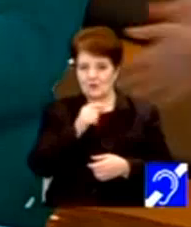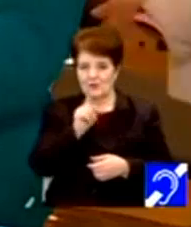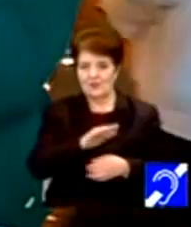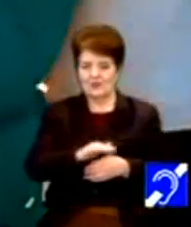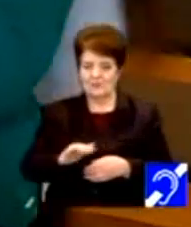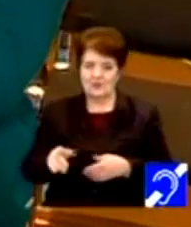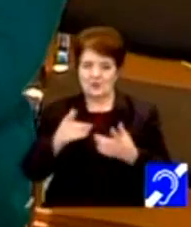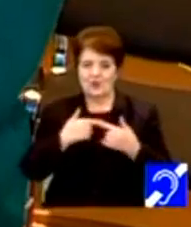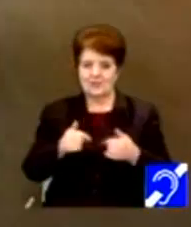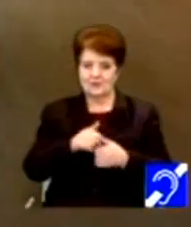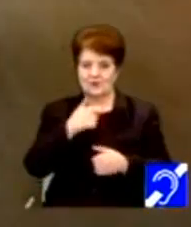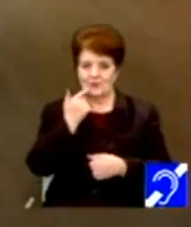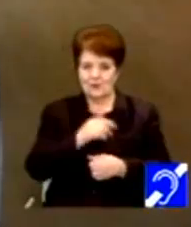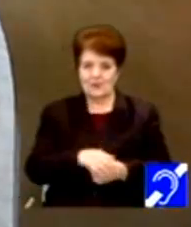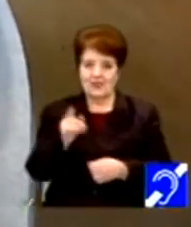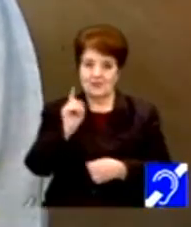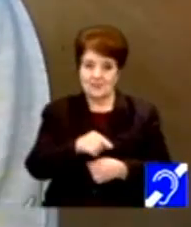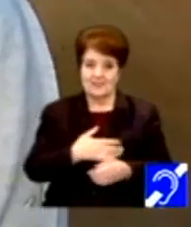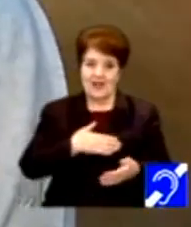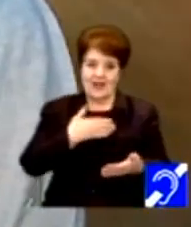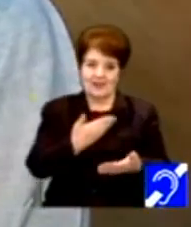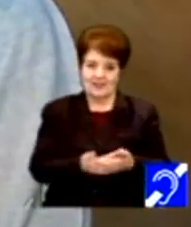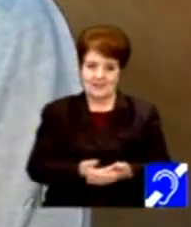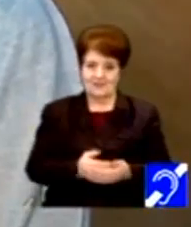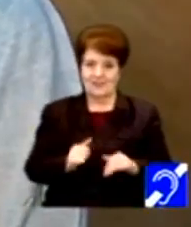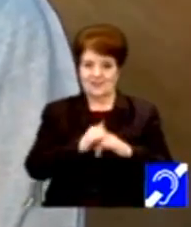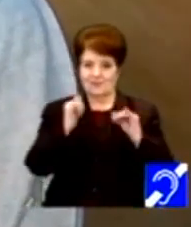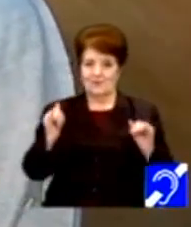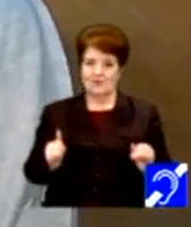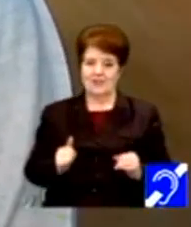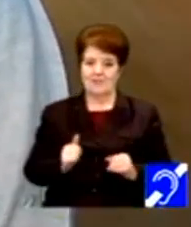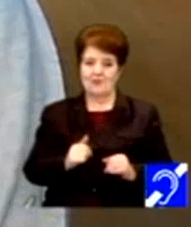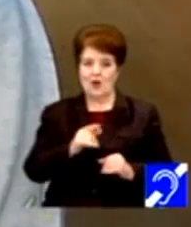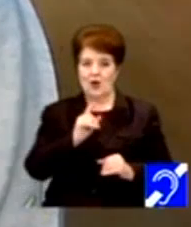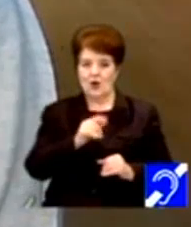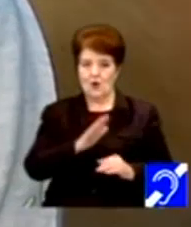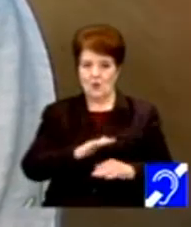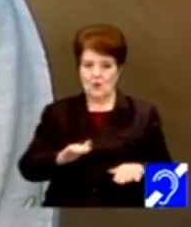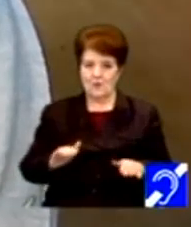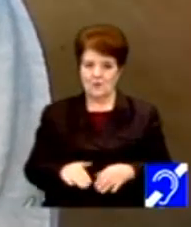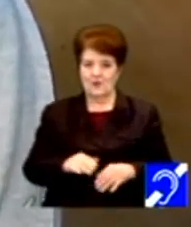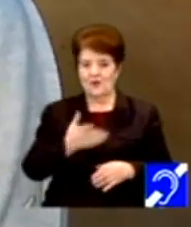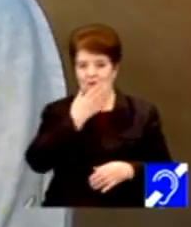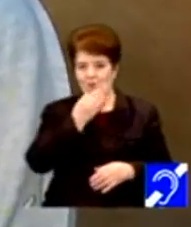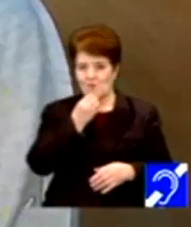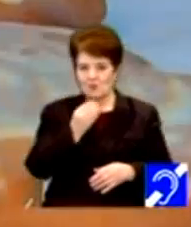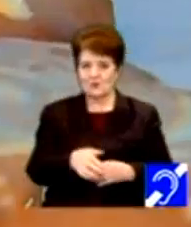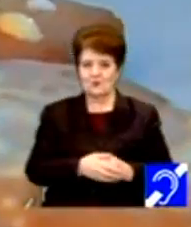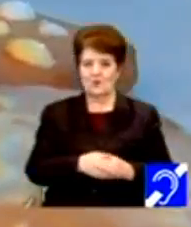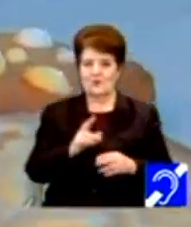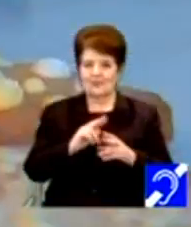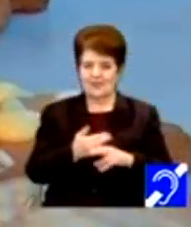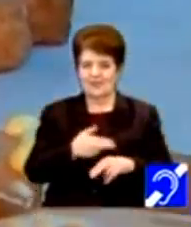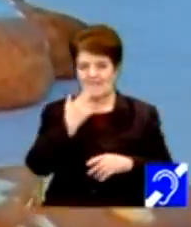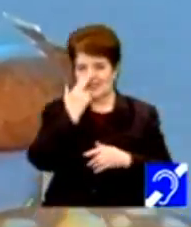mici, spun organizatorii. Prin această activitate vrem să le dezvoltăm copiilor gustul estetic, frumosul, să nu